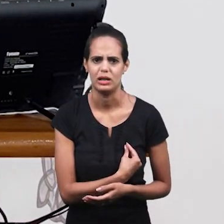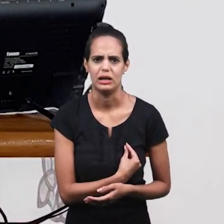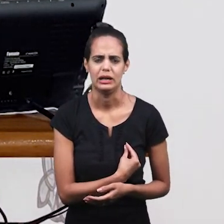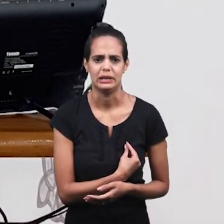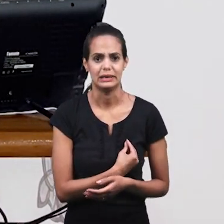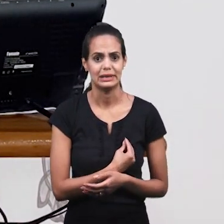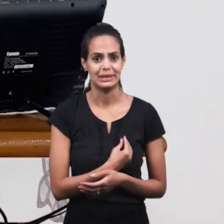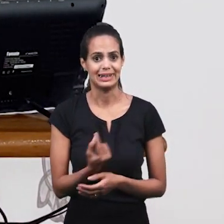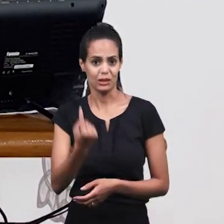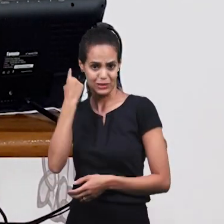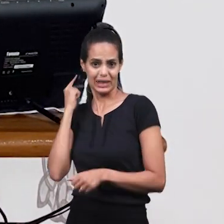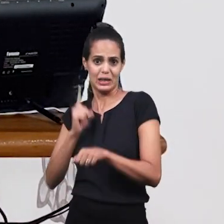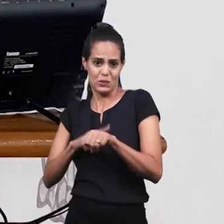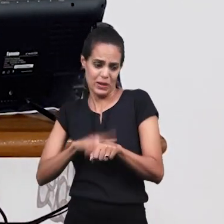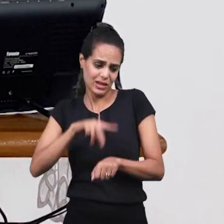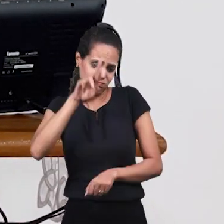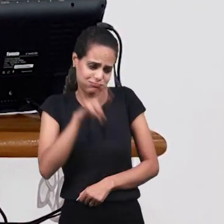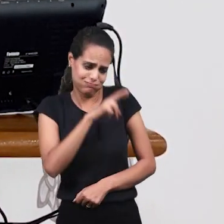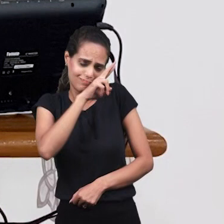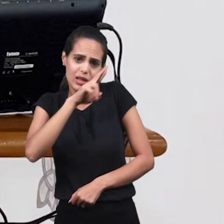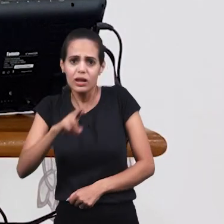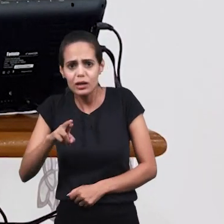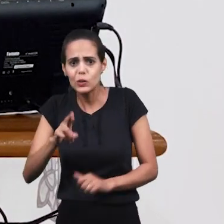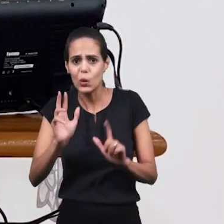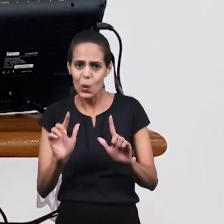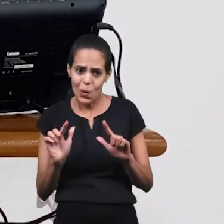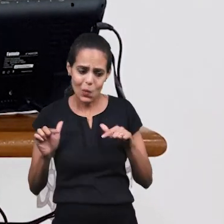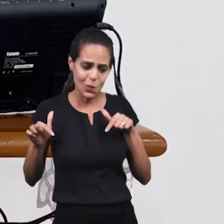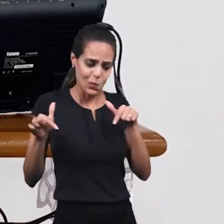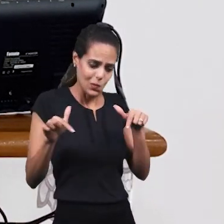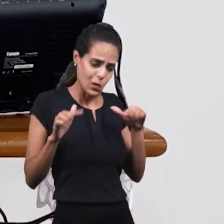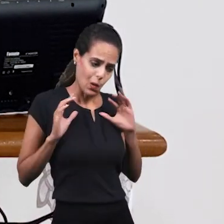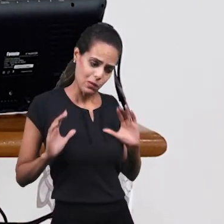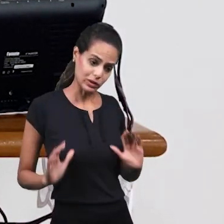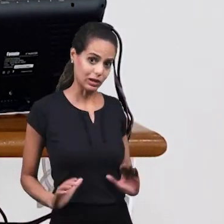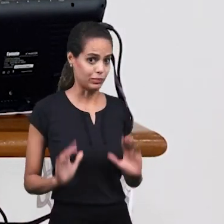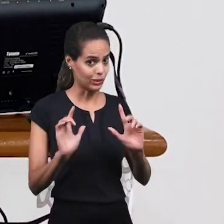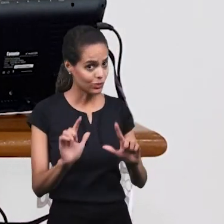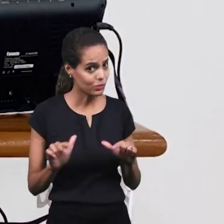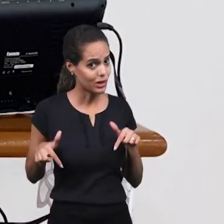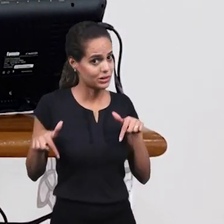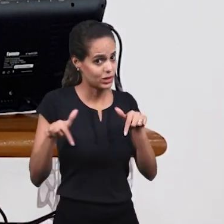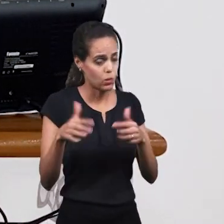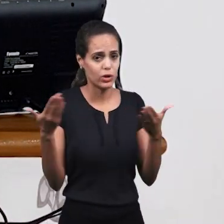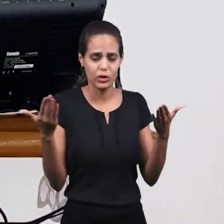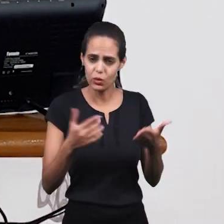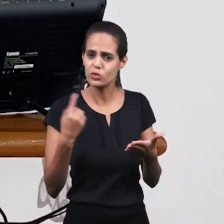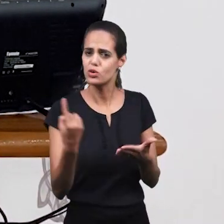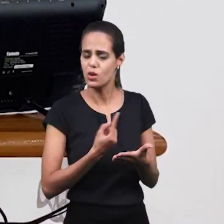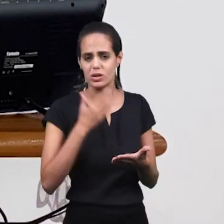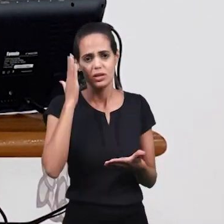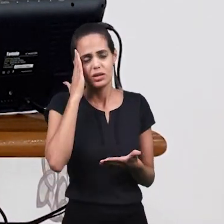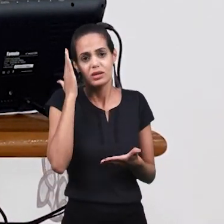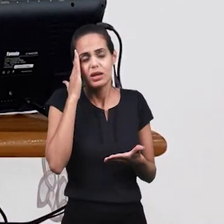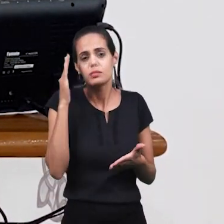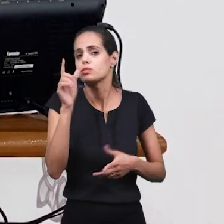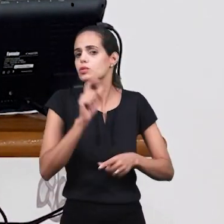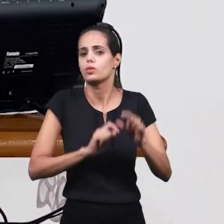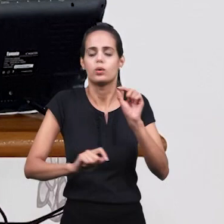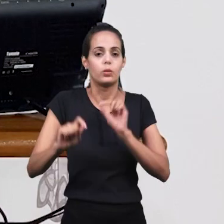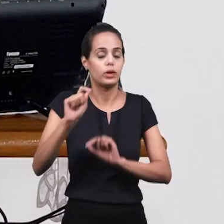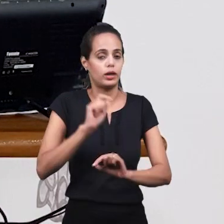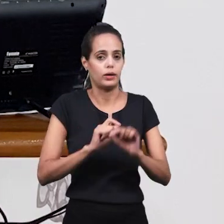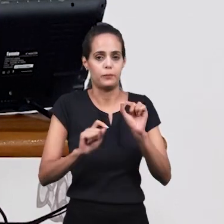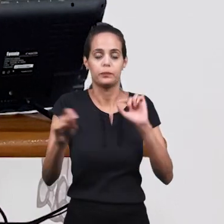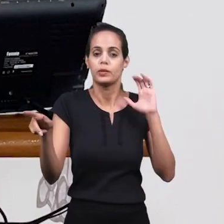comme une attitude que nous pouvons comprendre aujourd'hui, que c'est une attitude qui caractérise